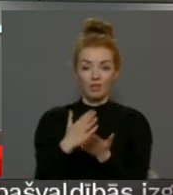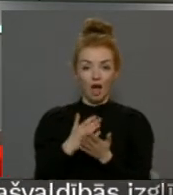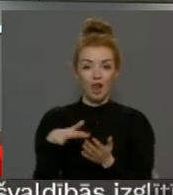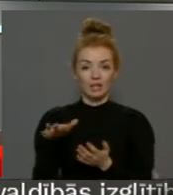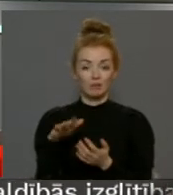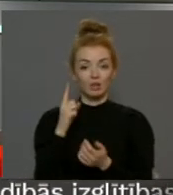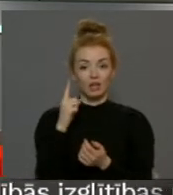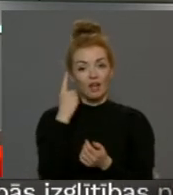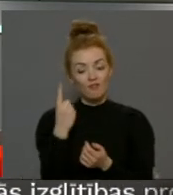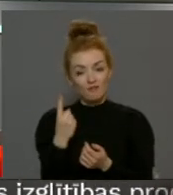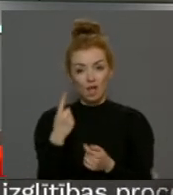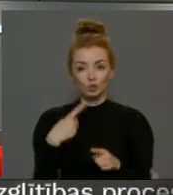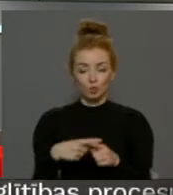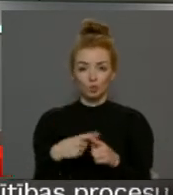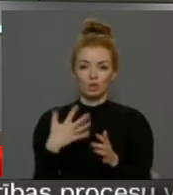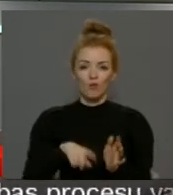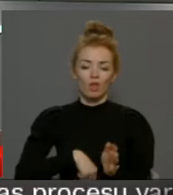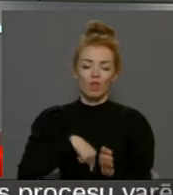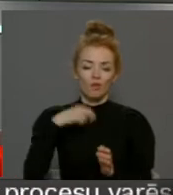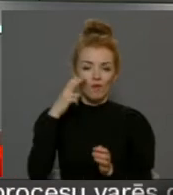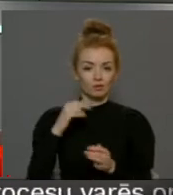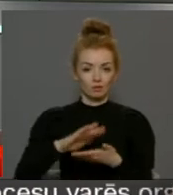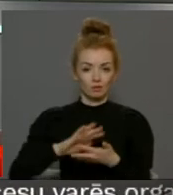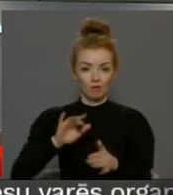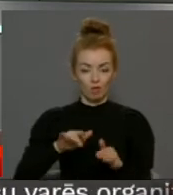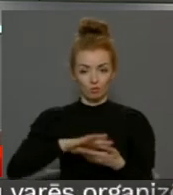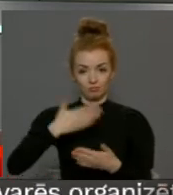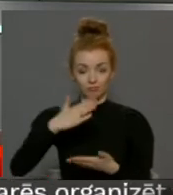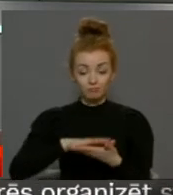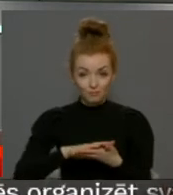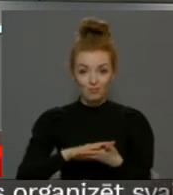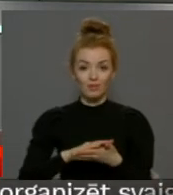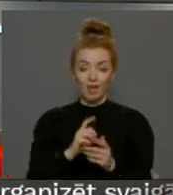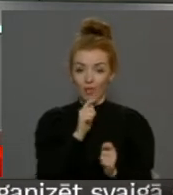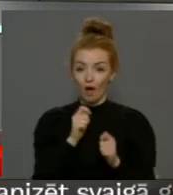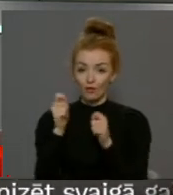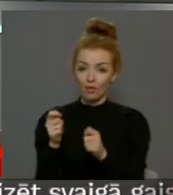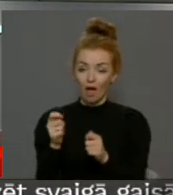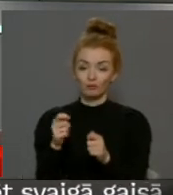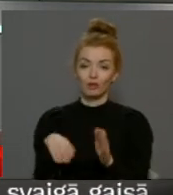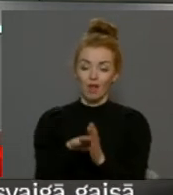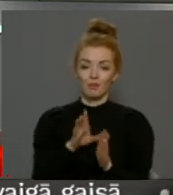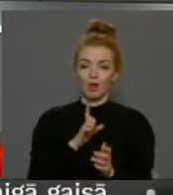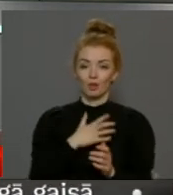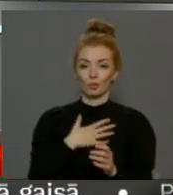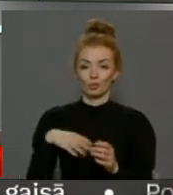viens un iespējams savu laiku jau nokalpojis dators. Dāvināšanas brīdī klāt bija kolēģis Dāvids Freidenfelds.